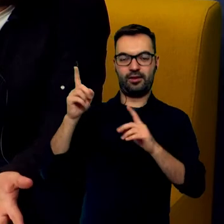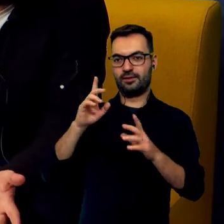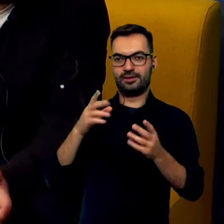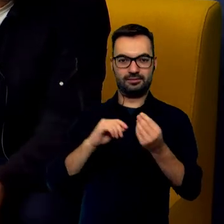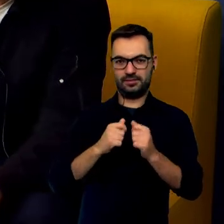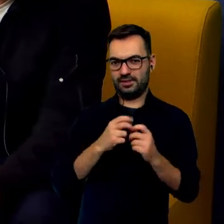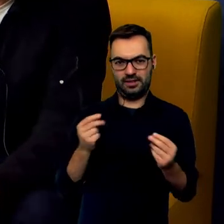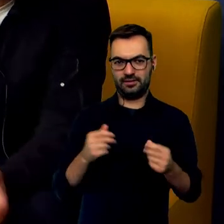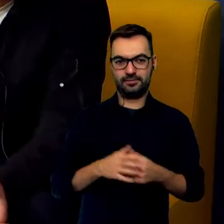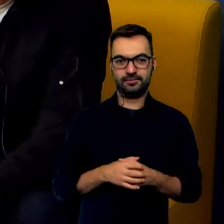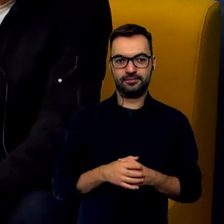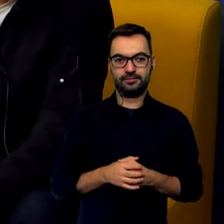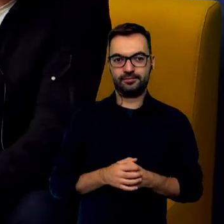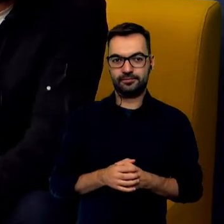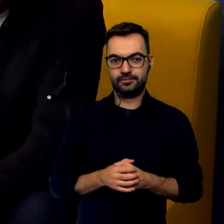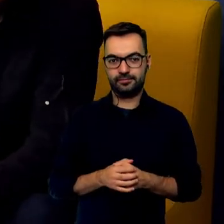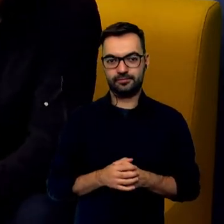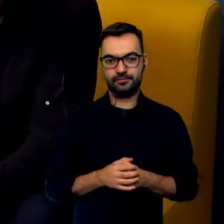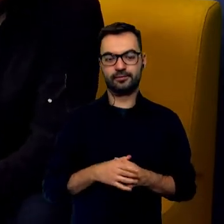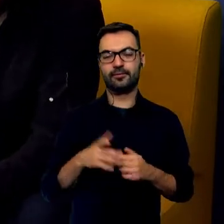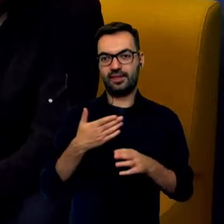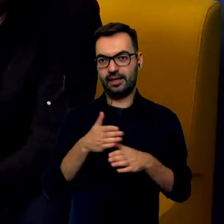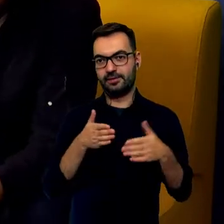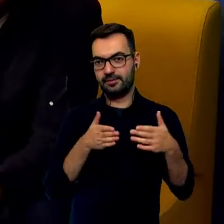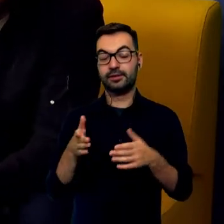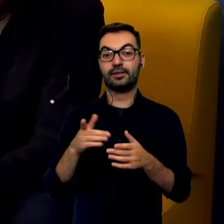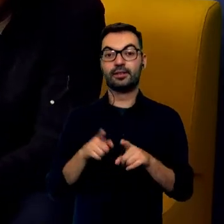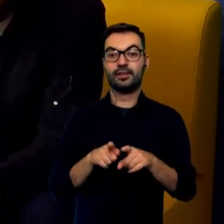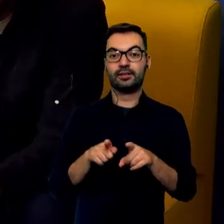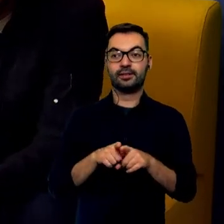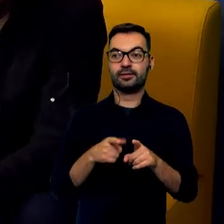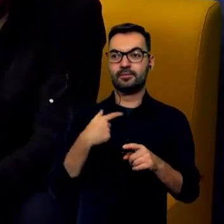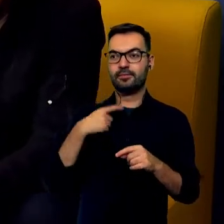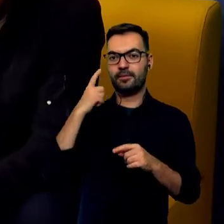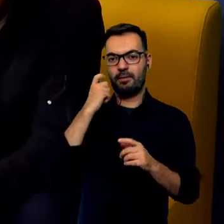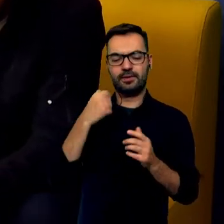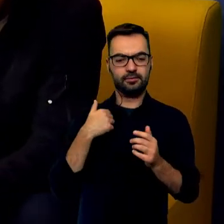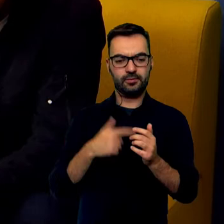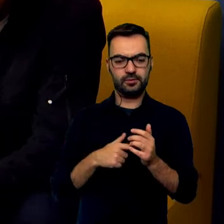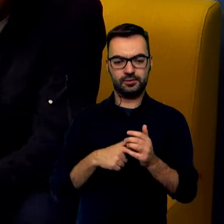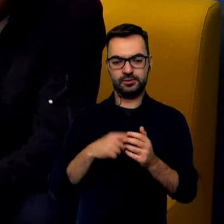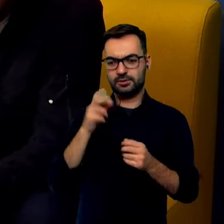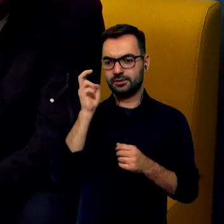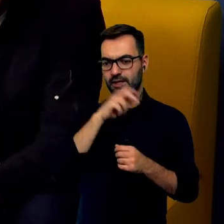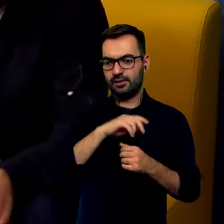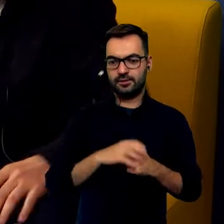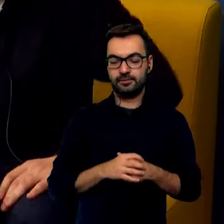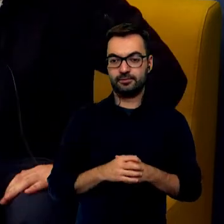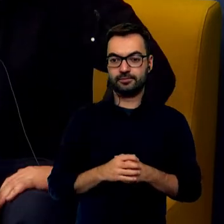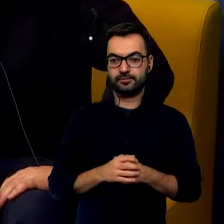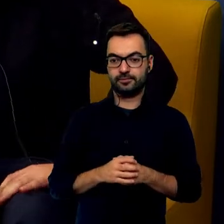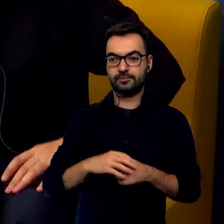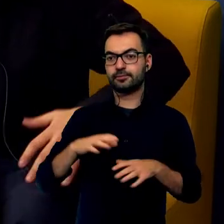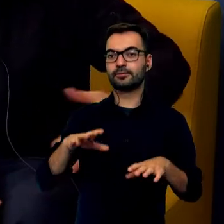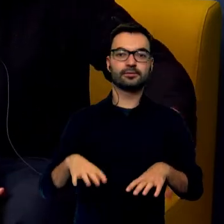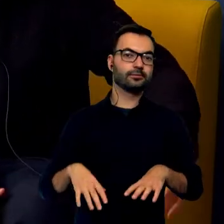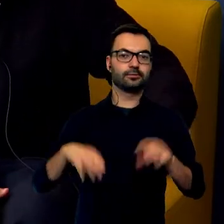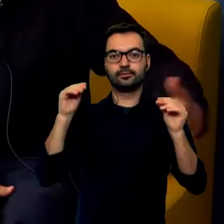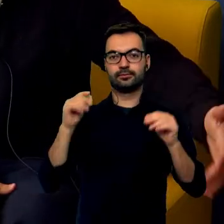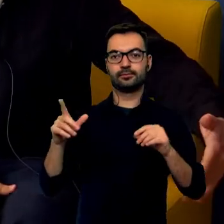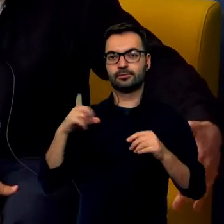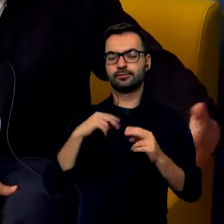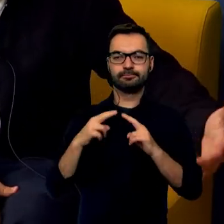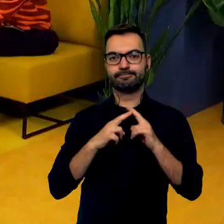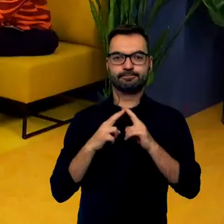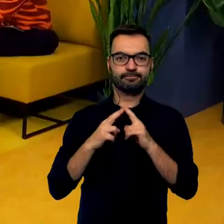straszliwie moderować, prawda? No nie, no to idźmy. Tak samo my przecież, pamiętam, to było takie dosyć ciekawe, że na samym początku